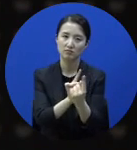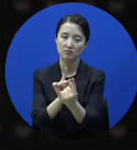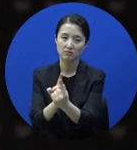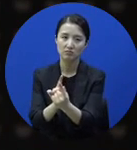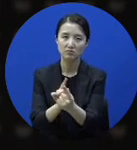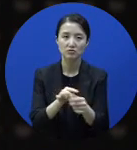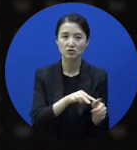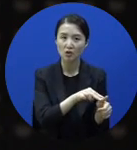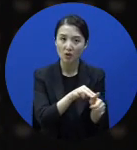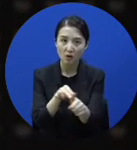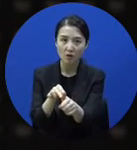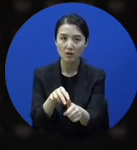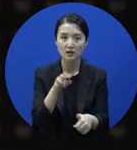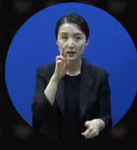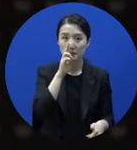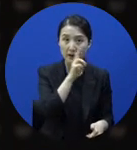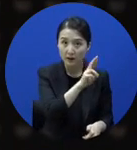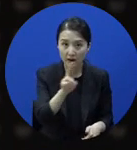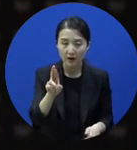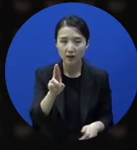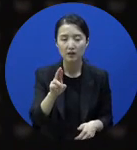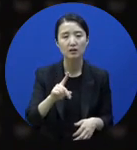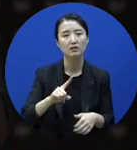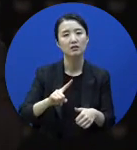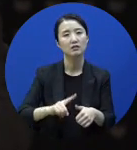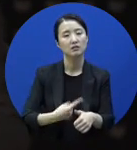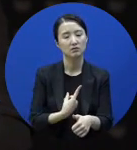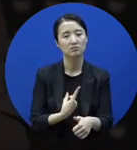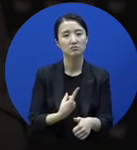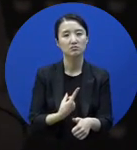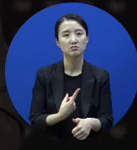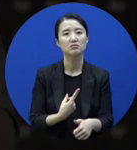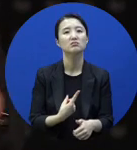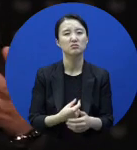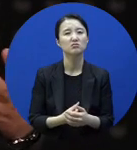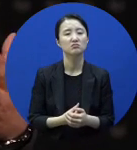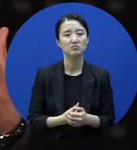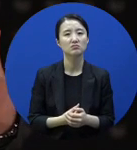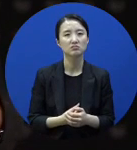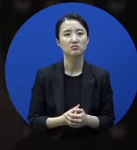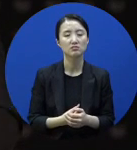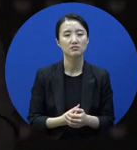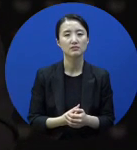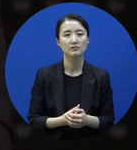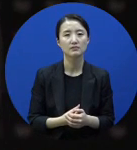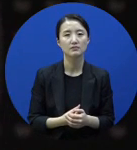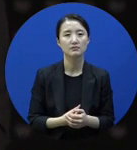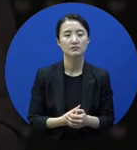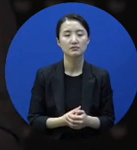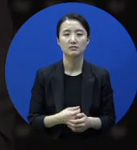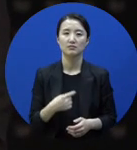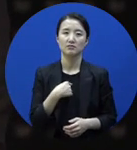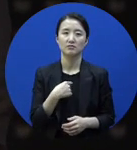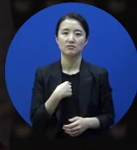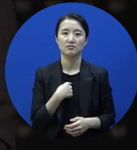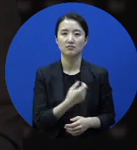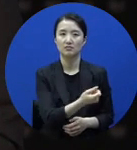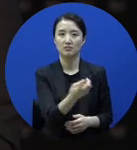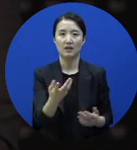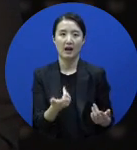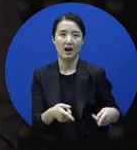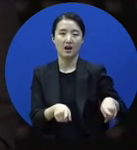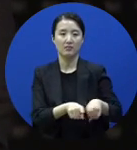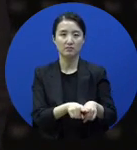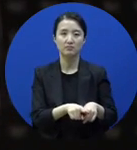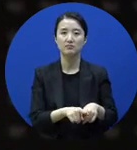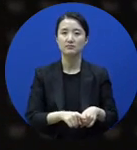자체가 새로운 일들이 많이 하게 돼서 어떻게 보면 지난해는 그 사람들과 같이 협동조합을 함께 해서 일을 만들어가는 것들도